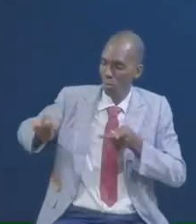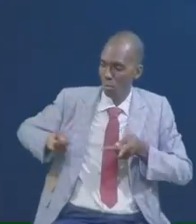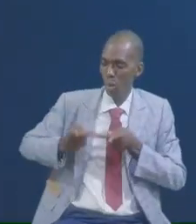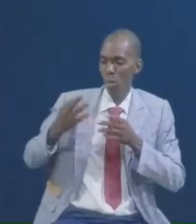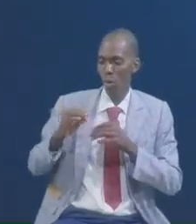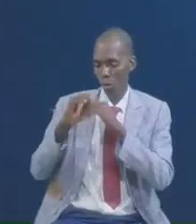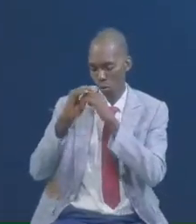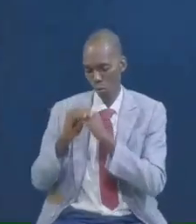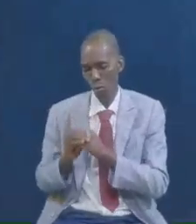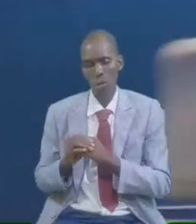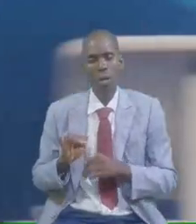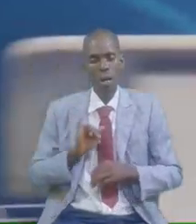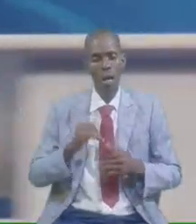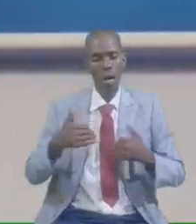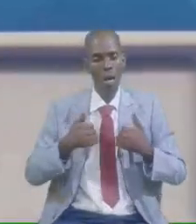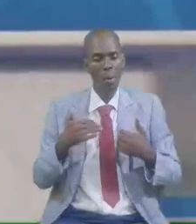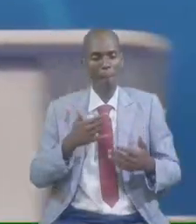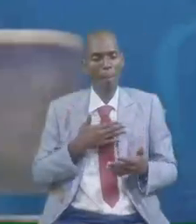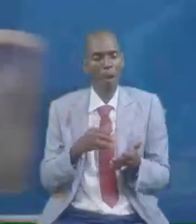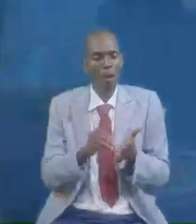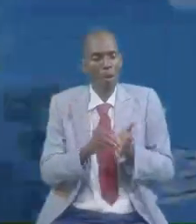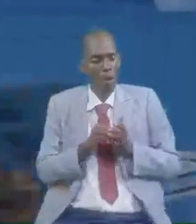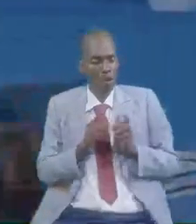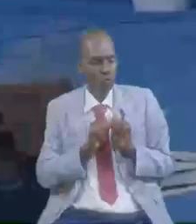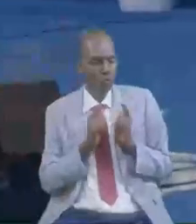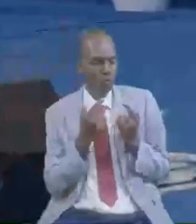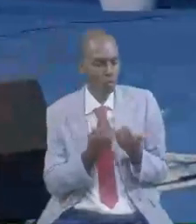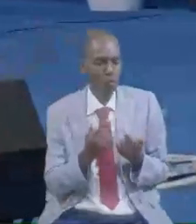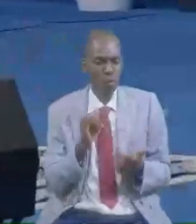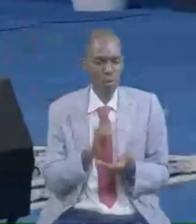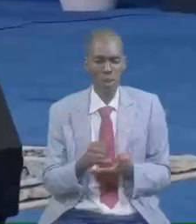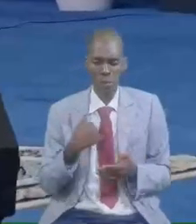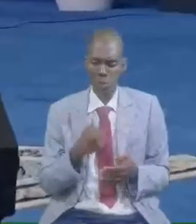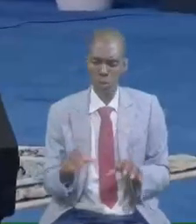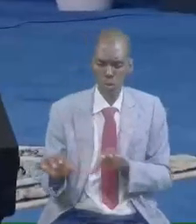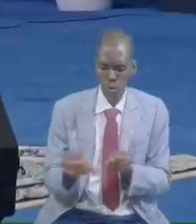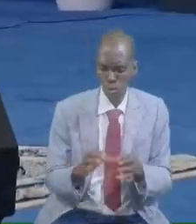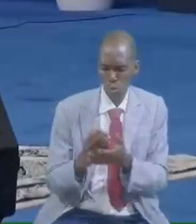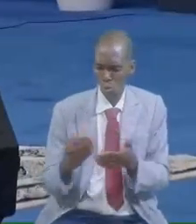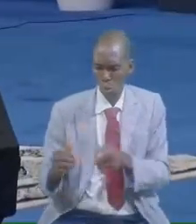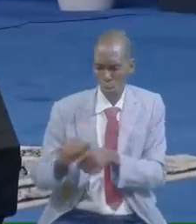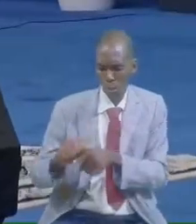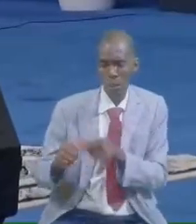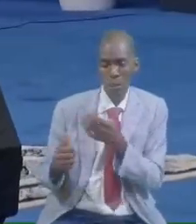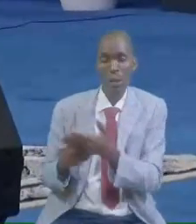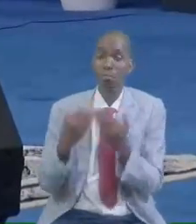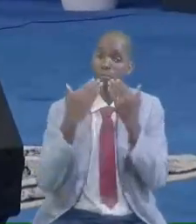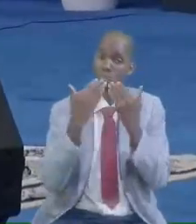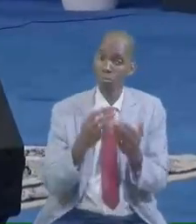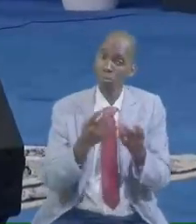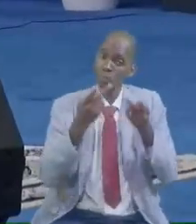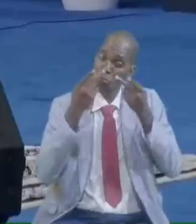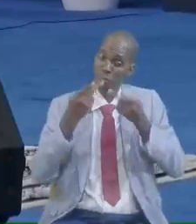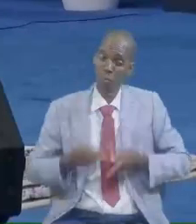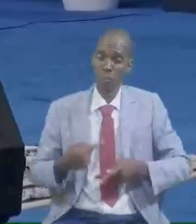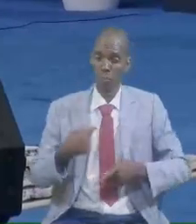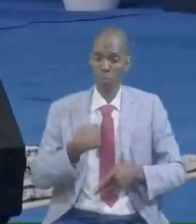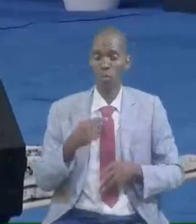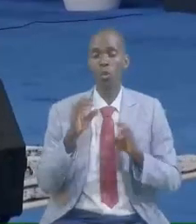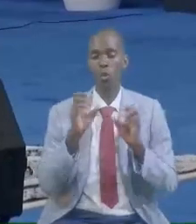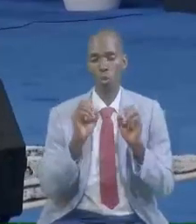fait beaucoup d'autres choses. Hein. On joue à beaucoup de jeux. Hein. Merci beaucoup d'être venu. Hein. Mais je ne veux pas.